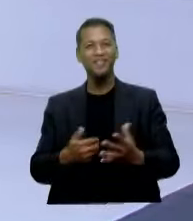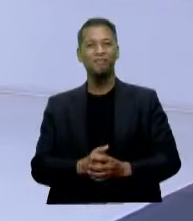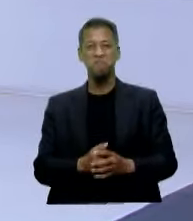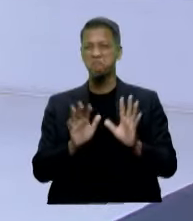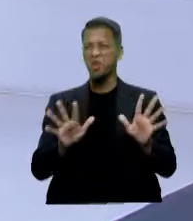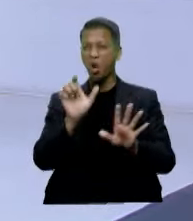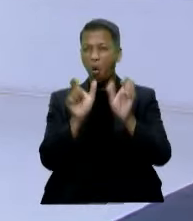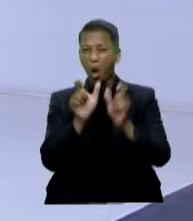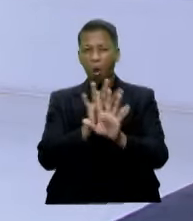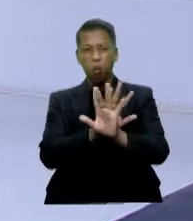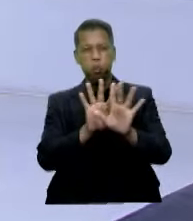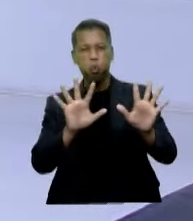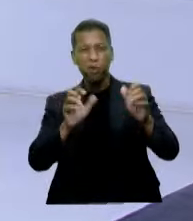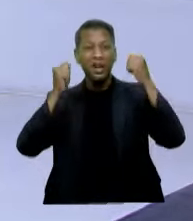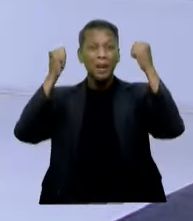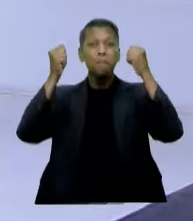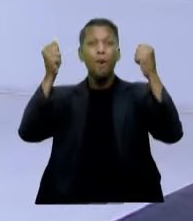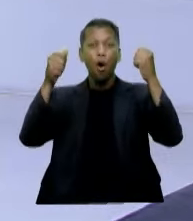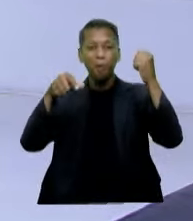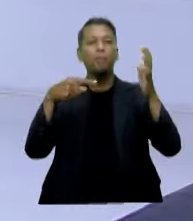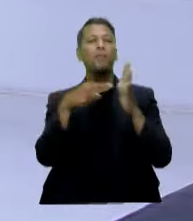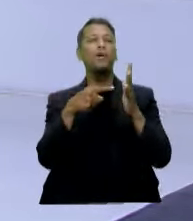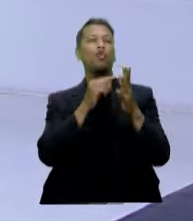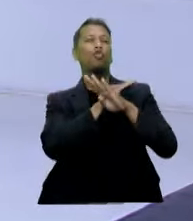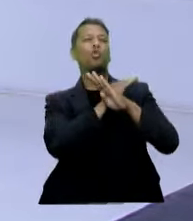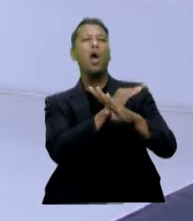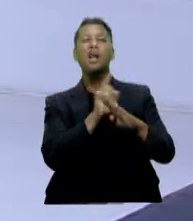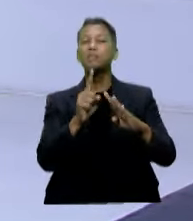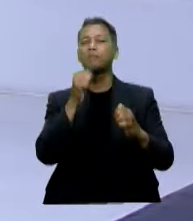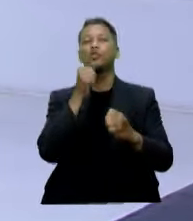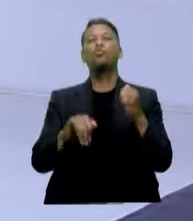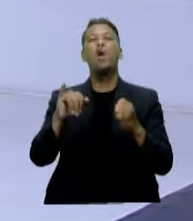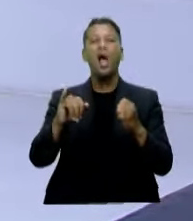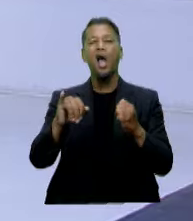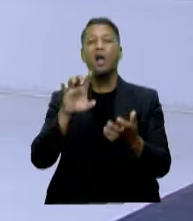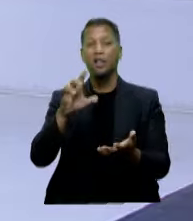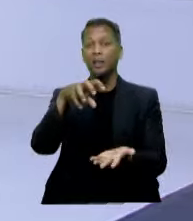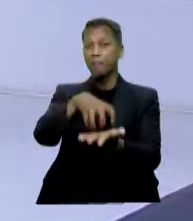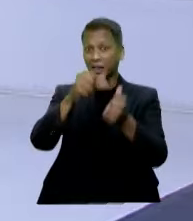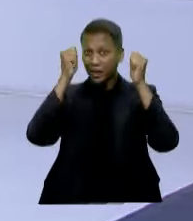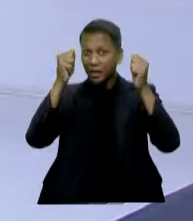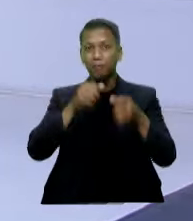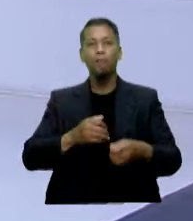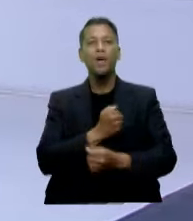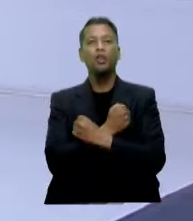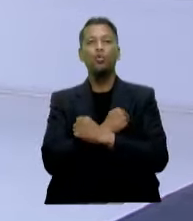pemirsa ratusan orang menggelar aksi tolak Pemilu Curang di kawasan patung kuda dan gedung Bawaslu